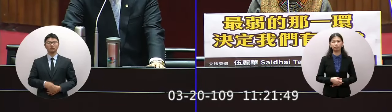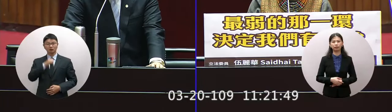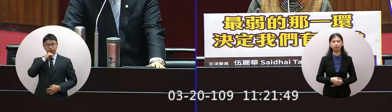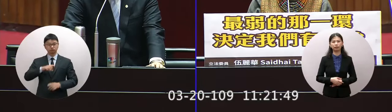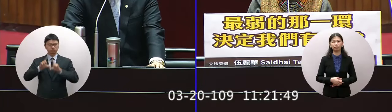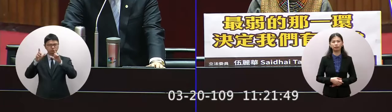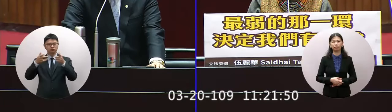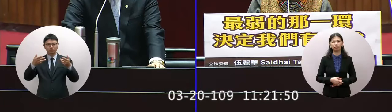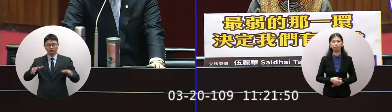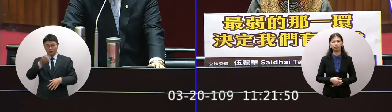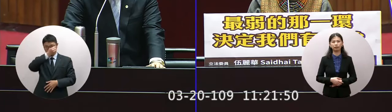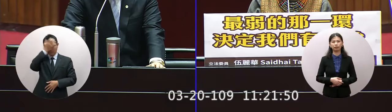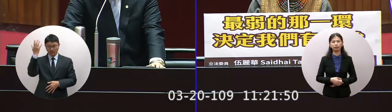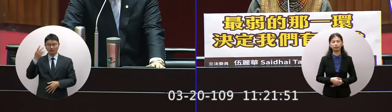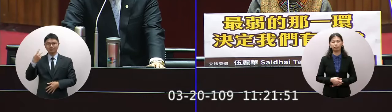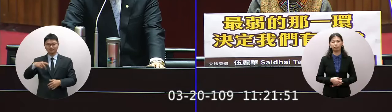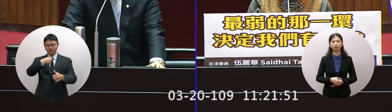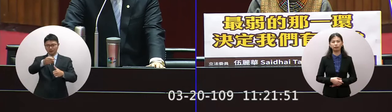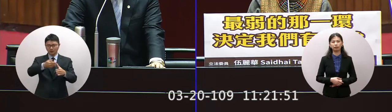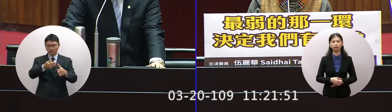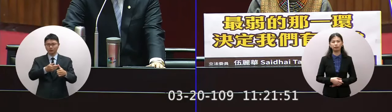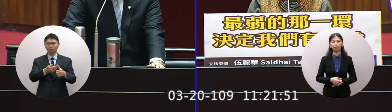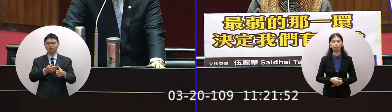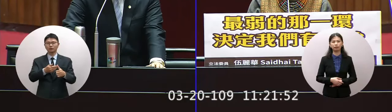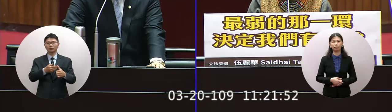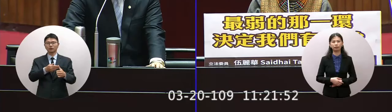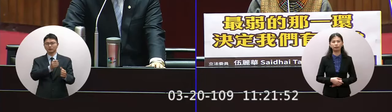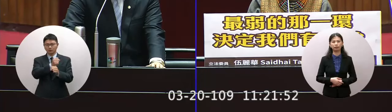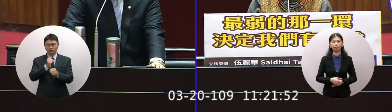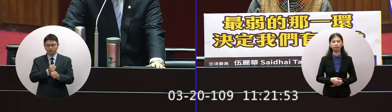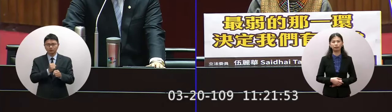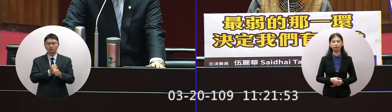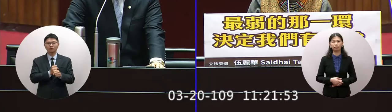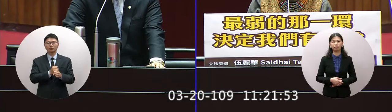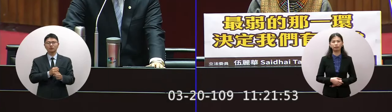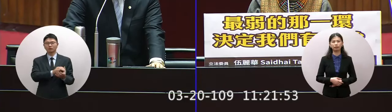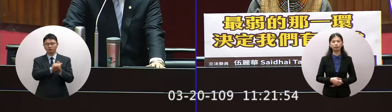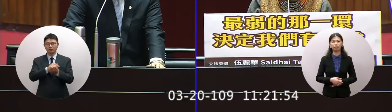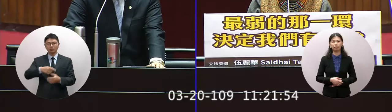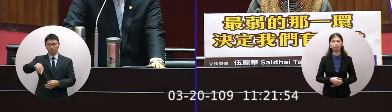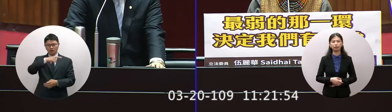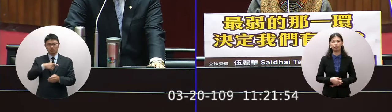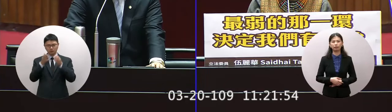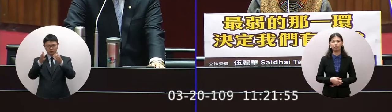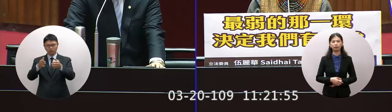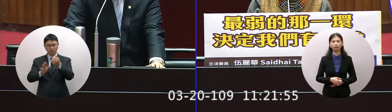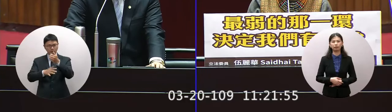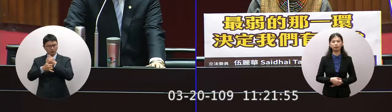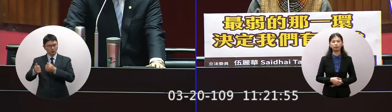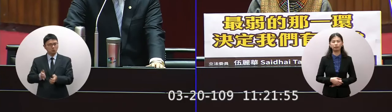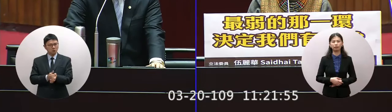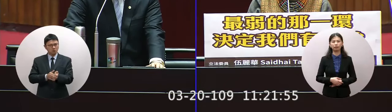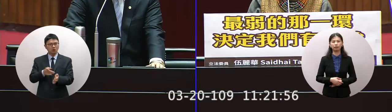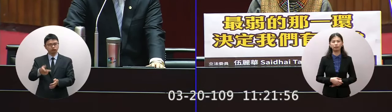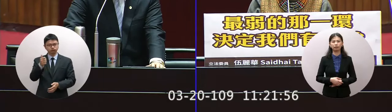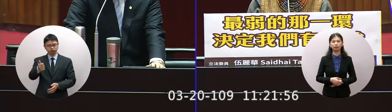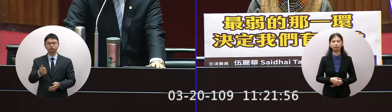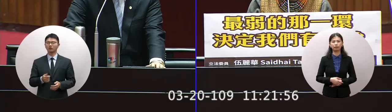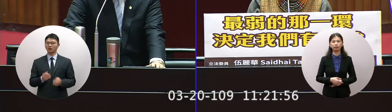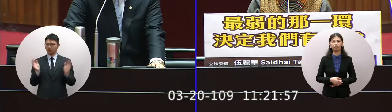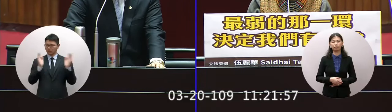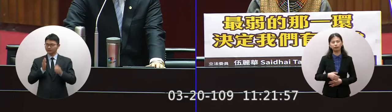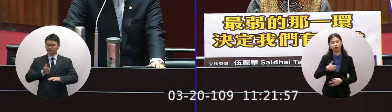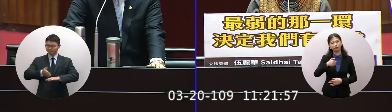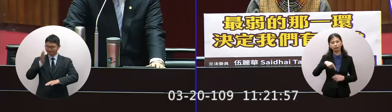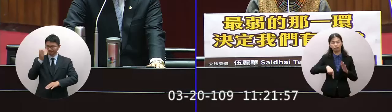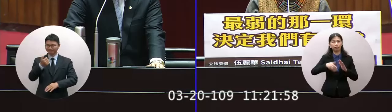很多教育界的同仁都很对委员很多的肯定，很多孩子有很大的感谢。